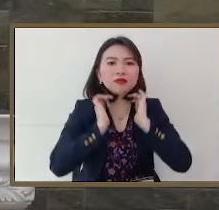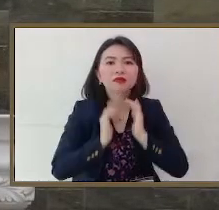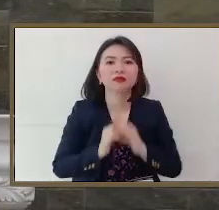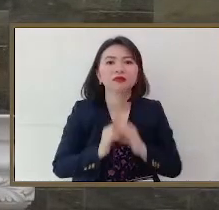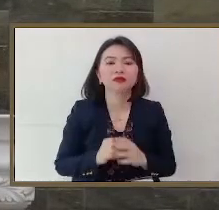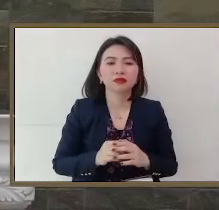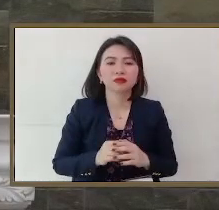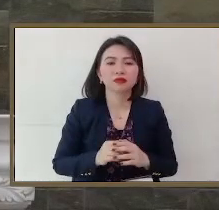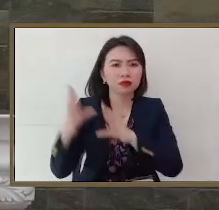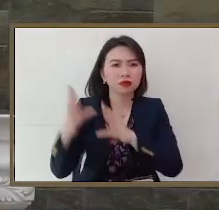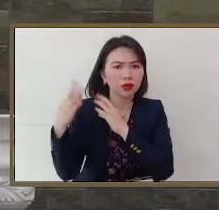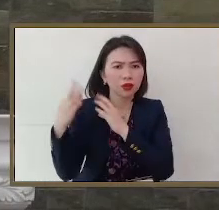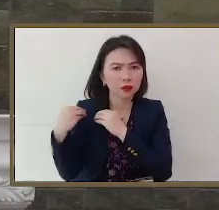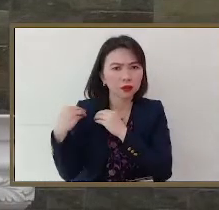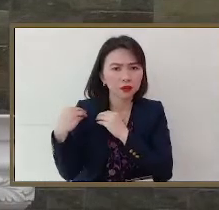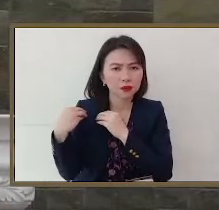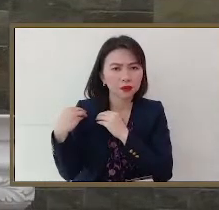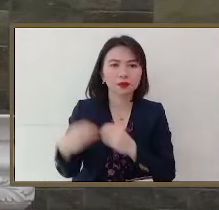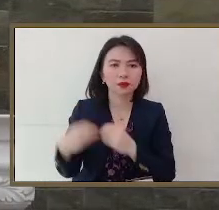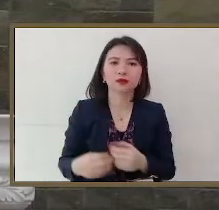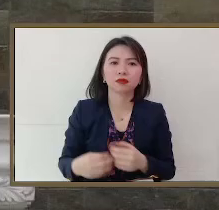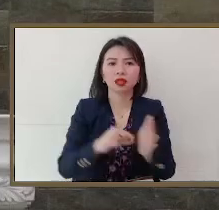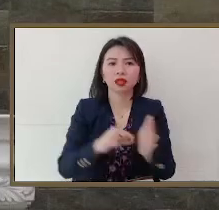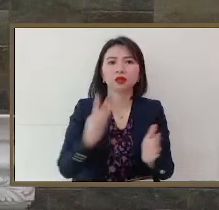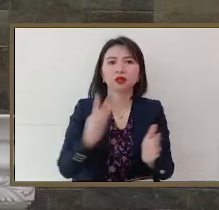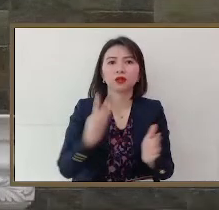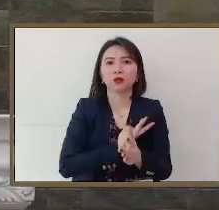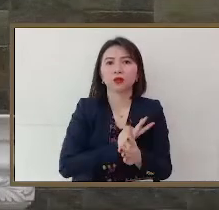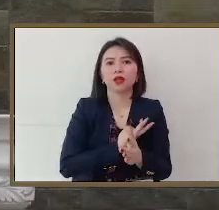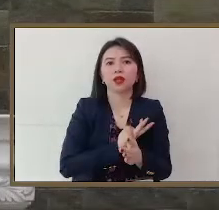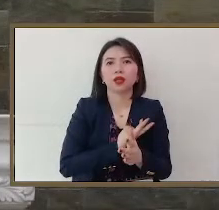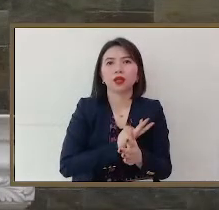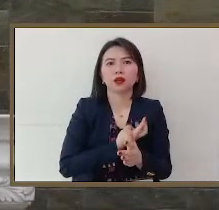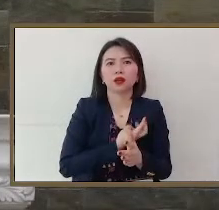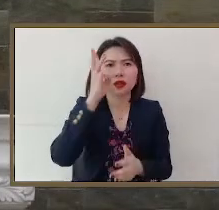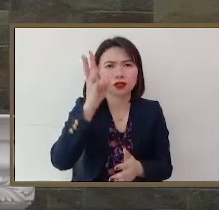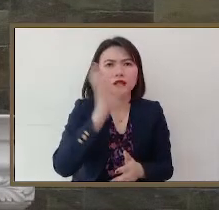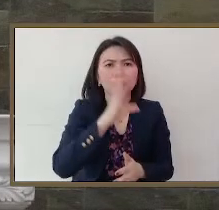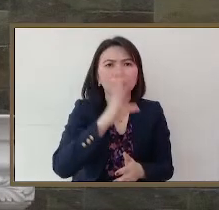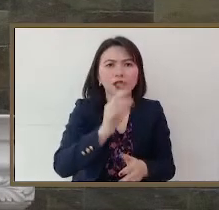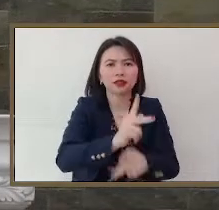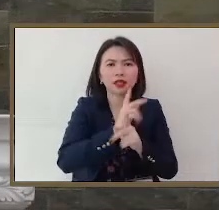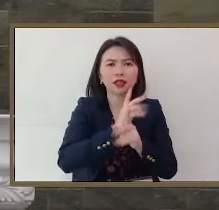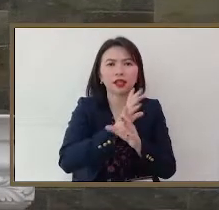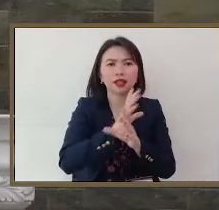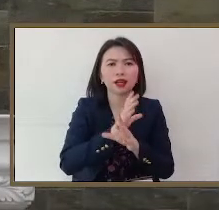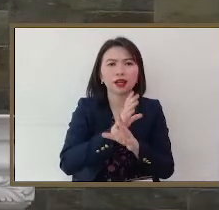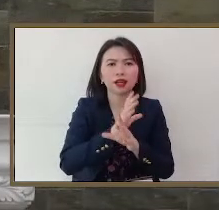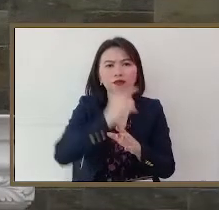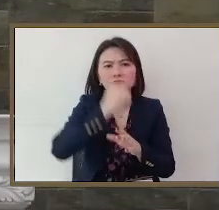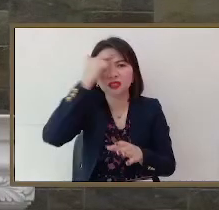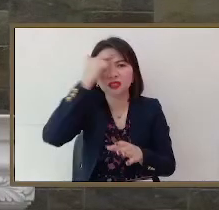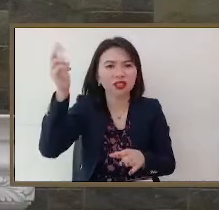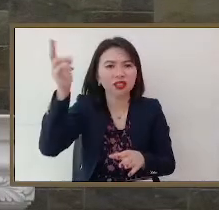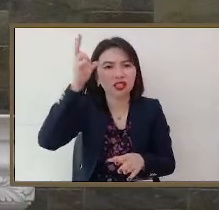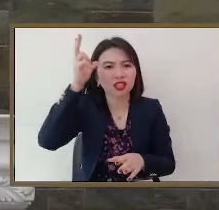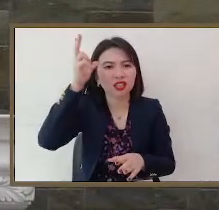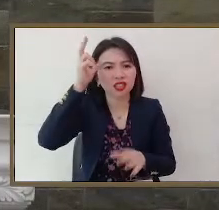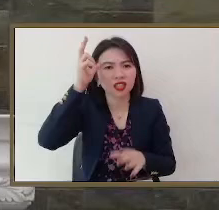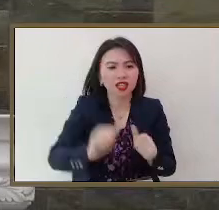Nawa po ay tayo'y maging maingat. Sapagkat una sa lahat, kaya po tayong i-lead ng Diablo sa